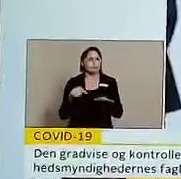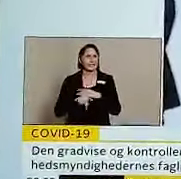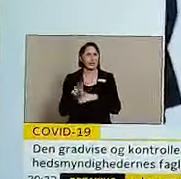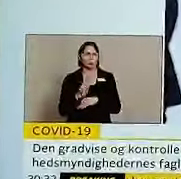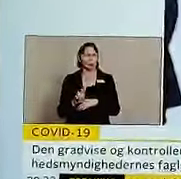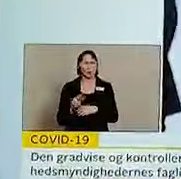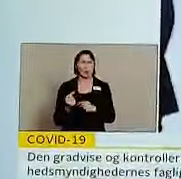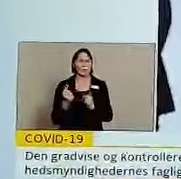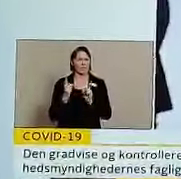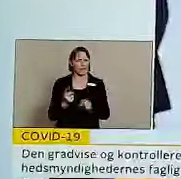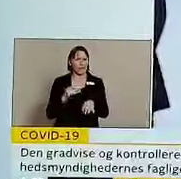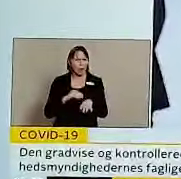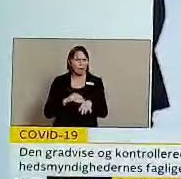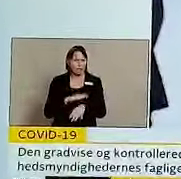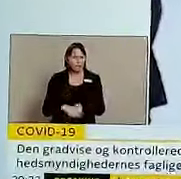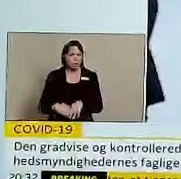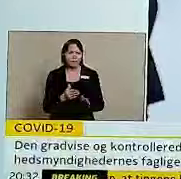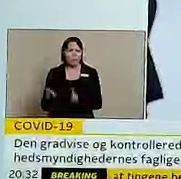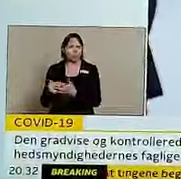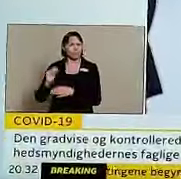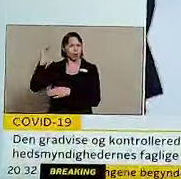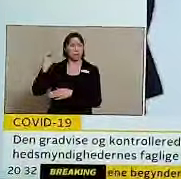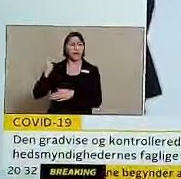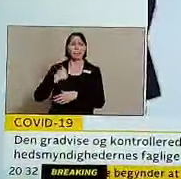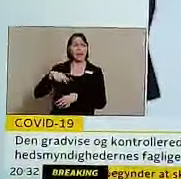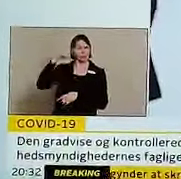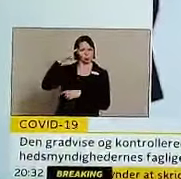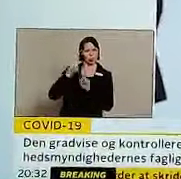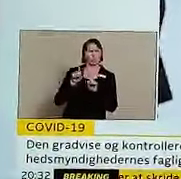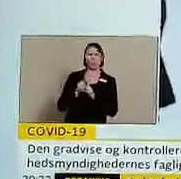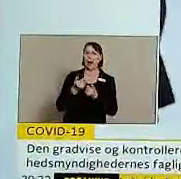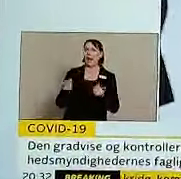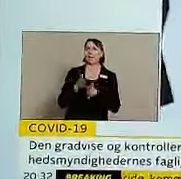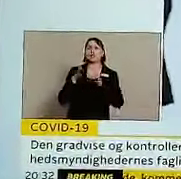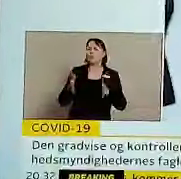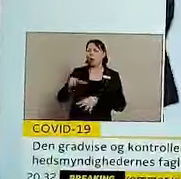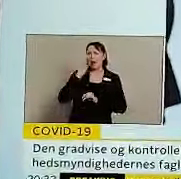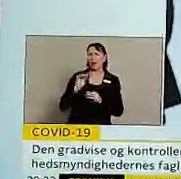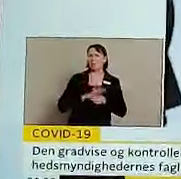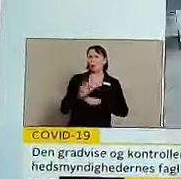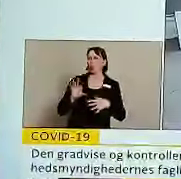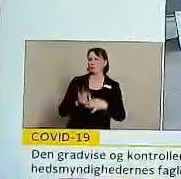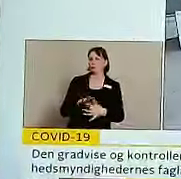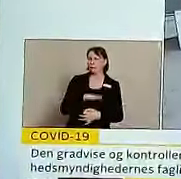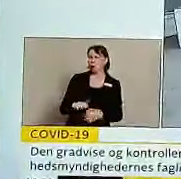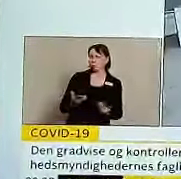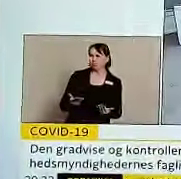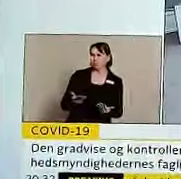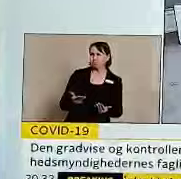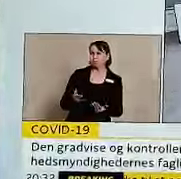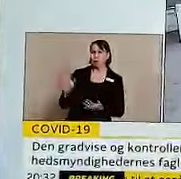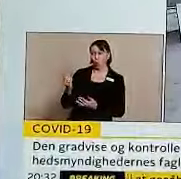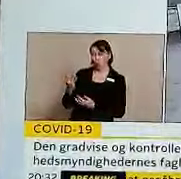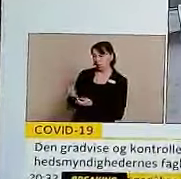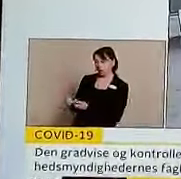القائمة، وهي تقديم الإرشادات والنصائح لمواطنيهم بالابتعاد عن بعضهم البعض